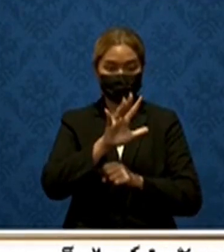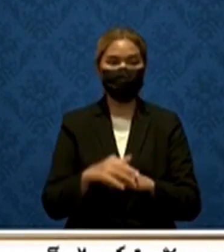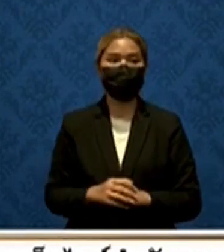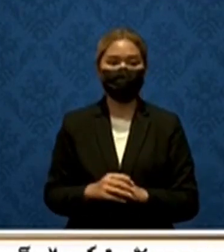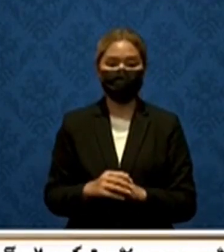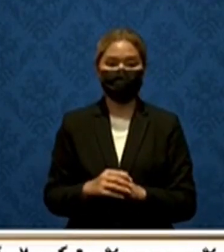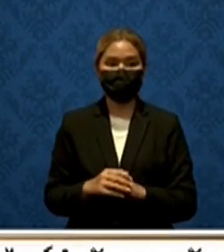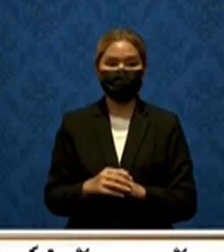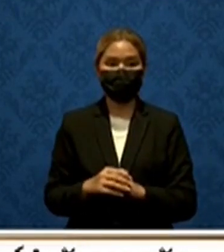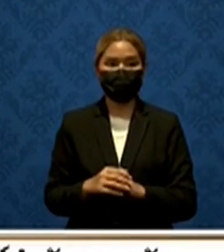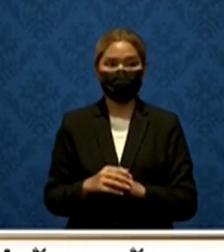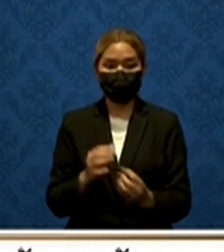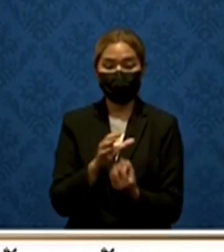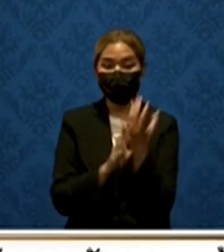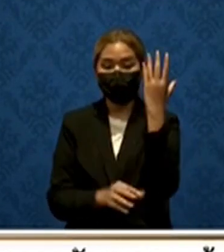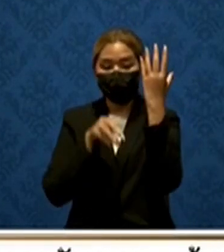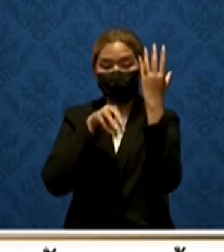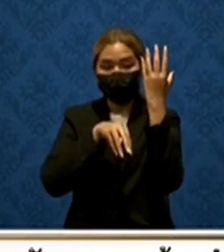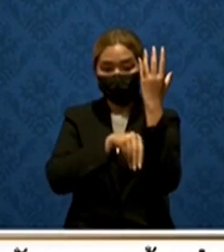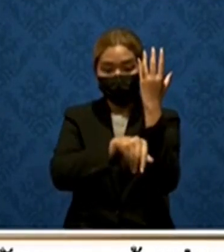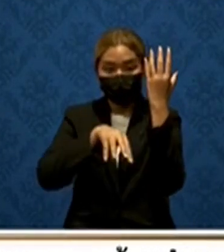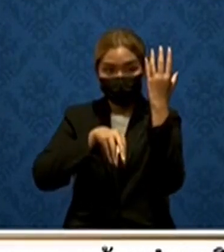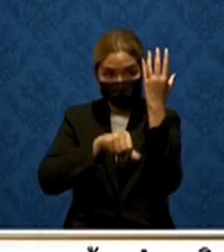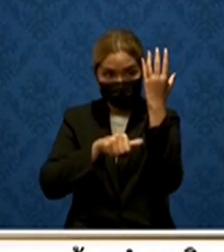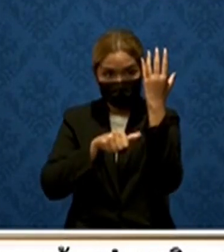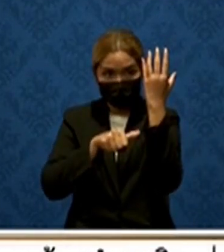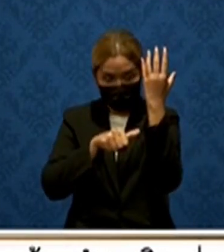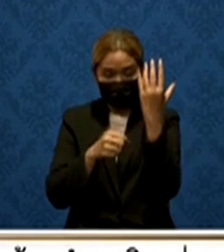ารนำเข้าปุ๊ยติดลบ48%